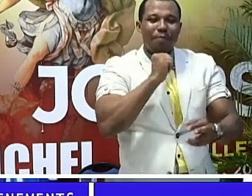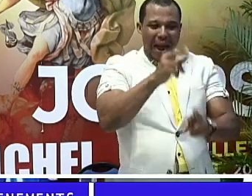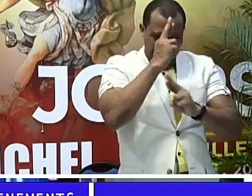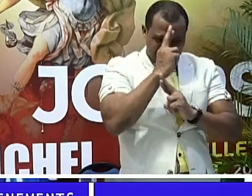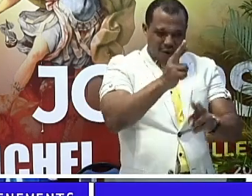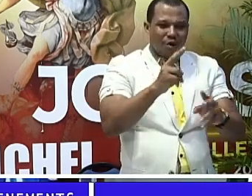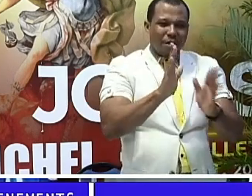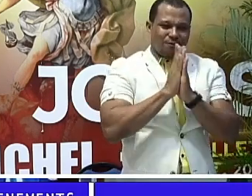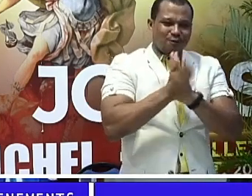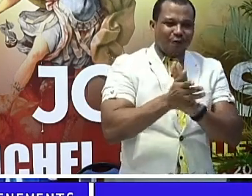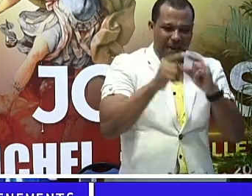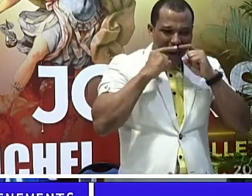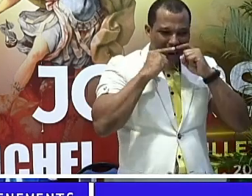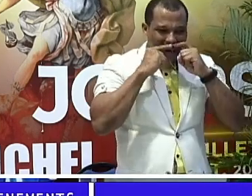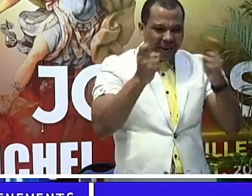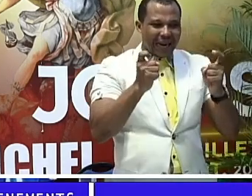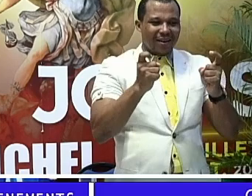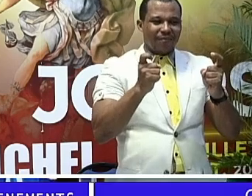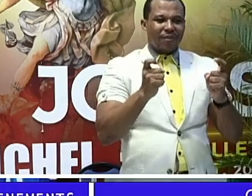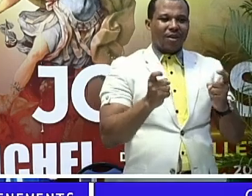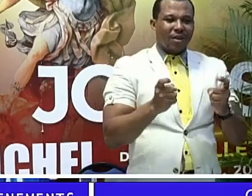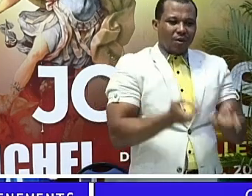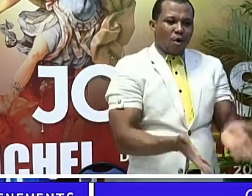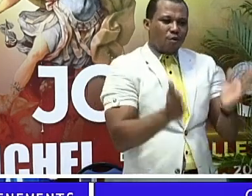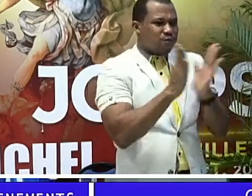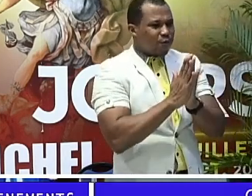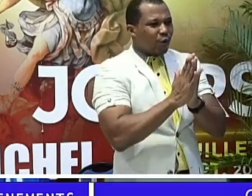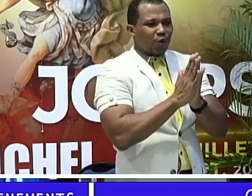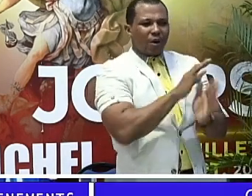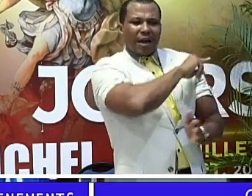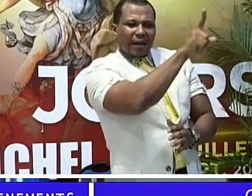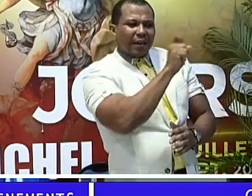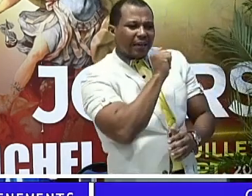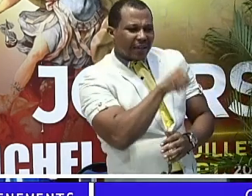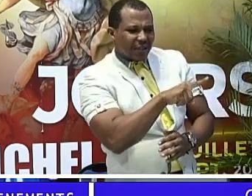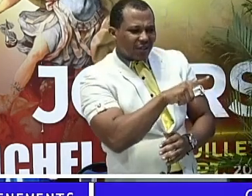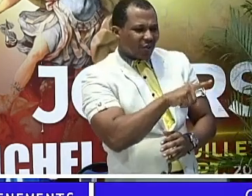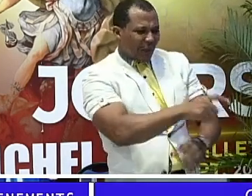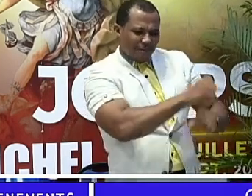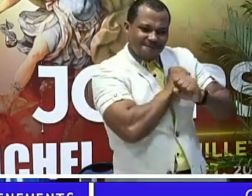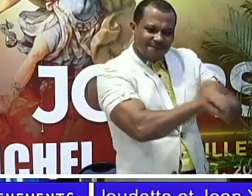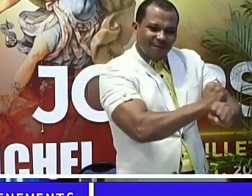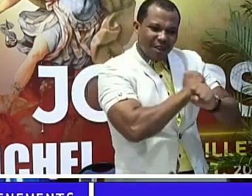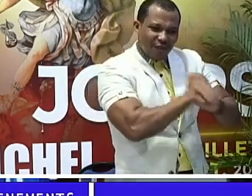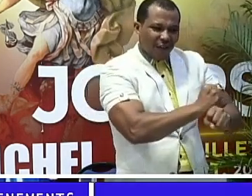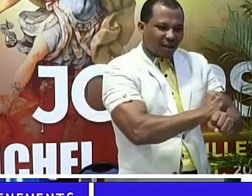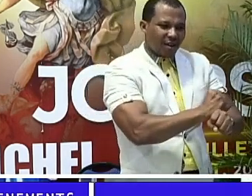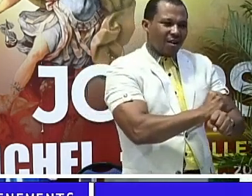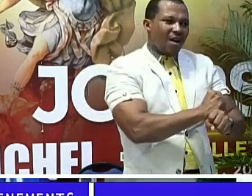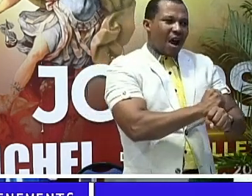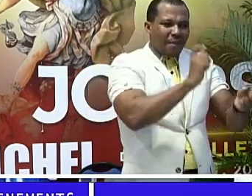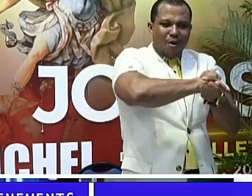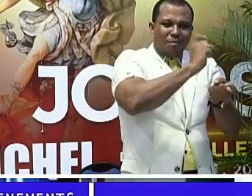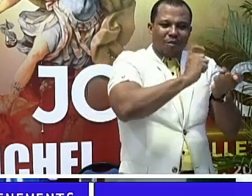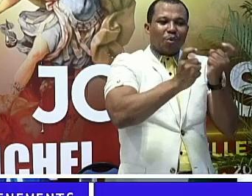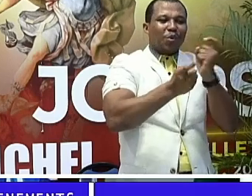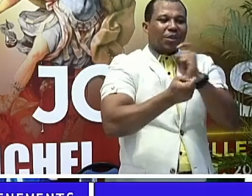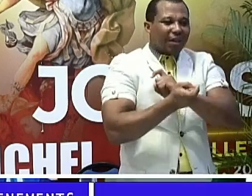pa ka parler. Si yo pose une question, di bon, ou t'ap défend tel bagay, kounya yo ron nan tel bagay, sak passe, ou